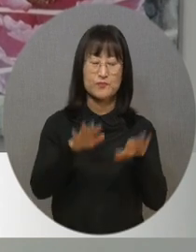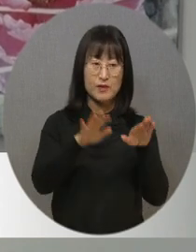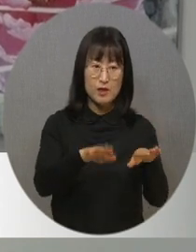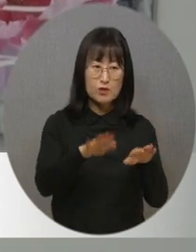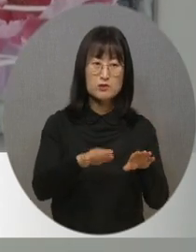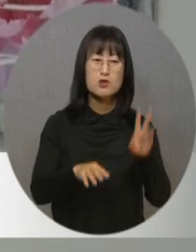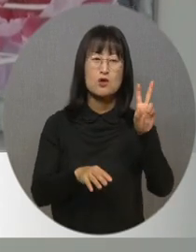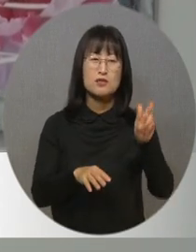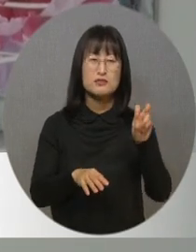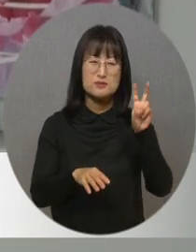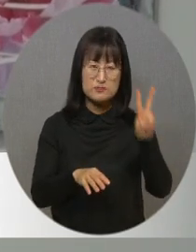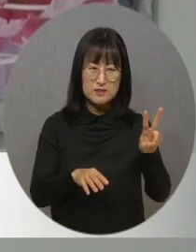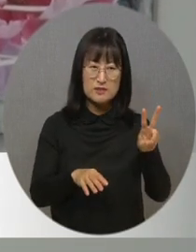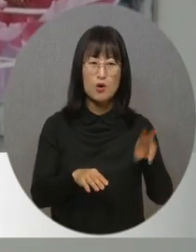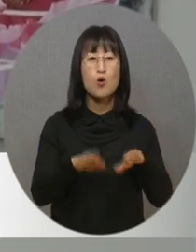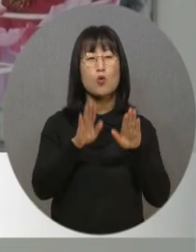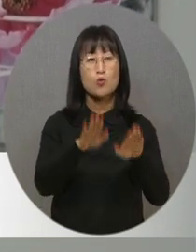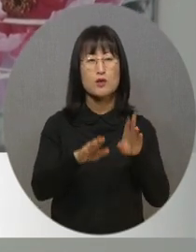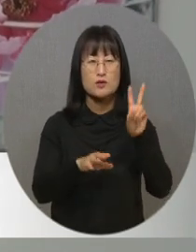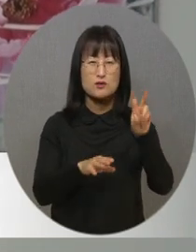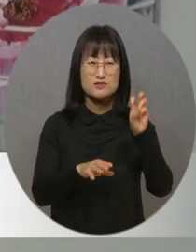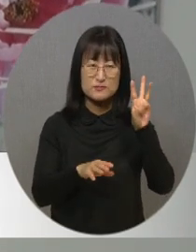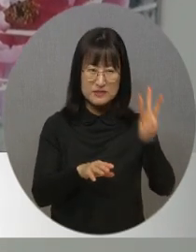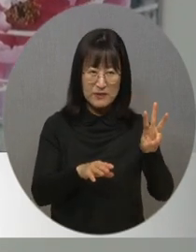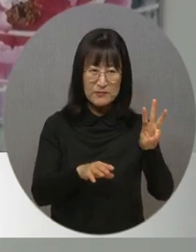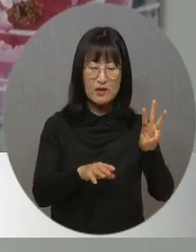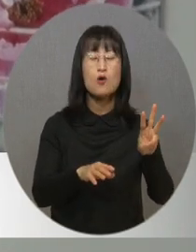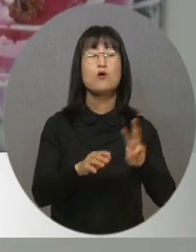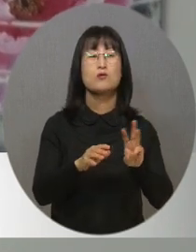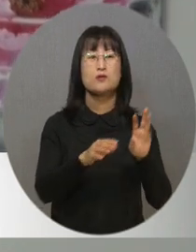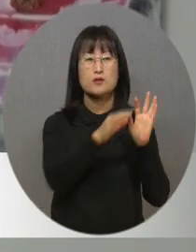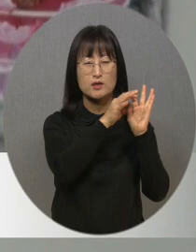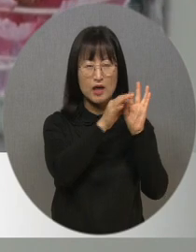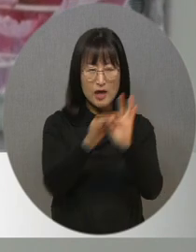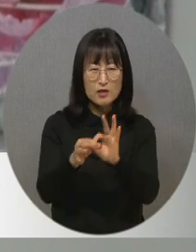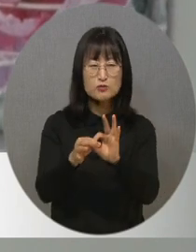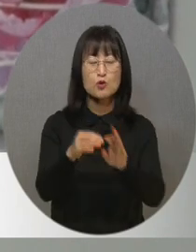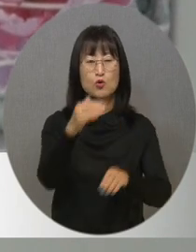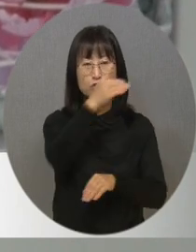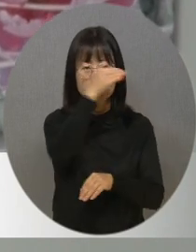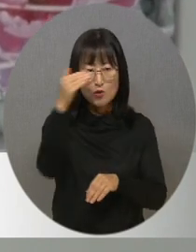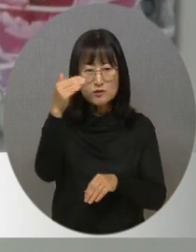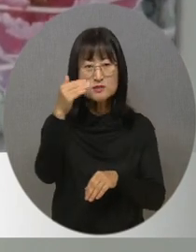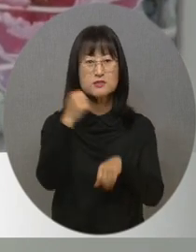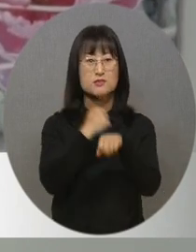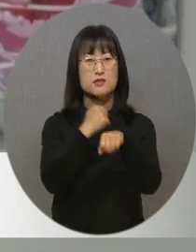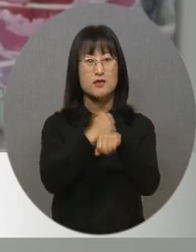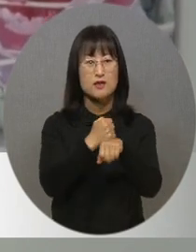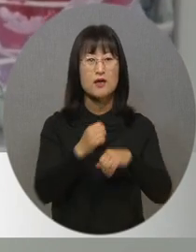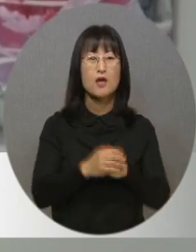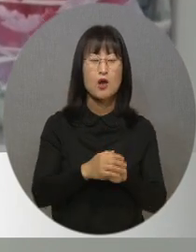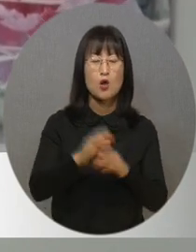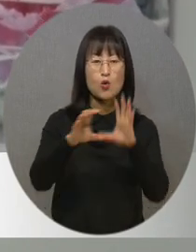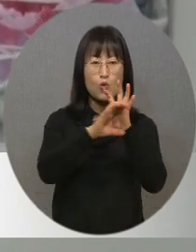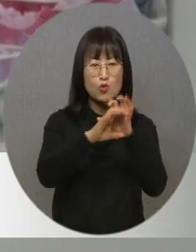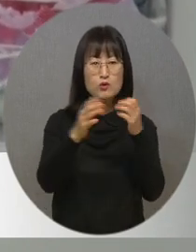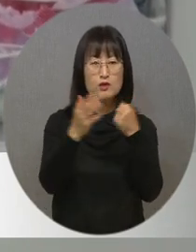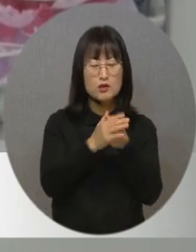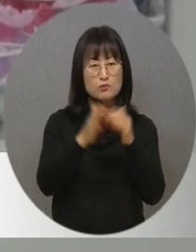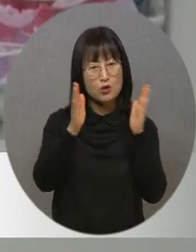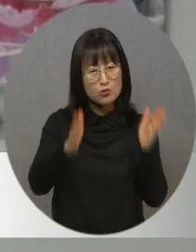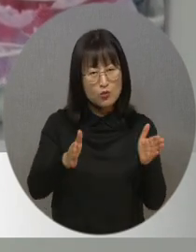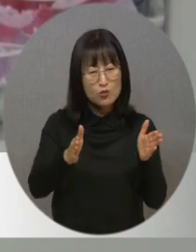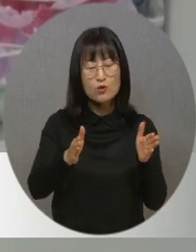22년, 지금 올해로 23년차 이렇게 저희가 전시를 사용하는데 코로나로 인해서 그동안은 사용을